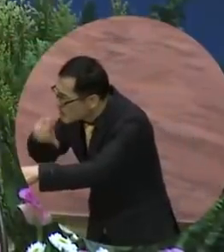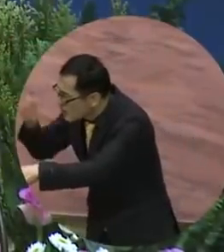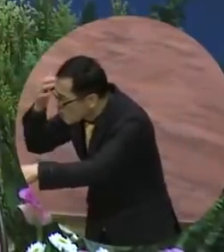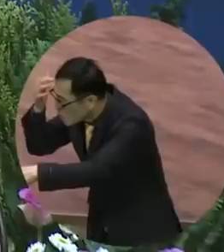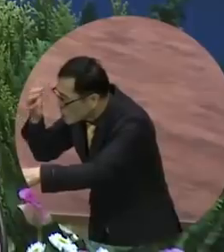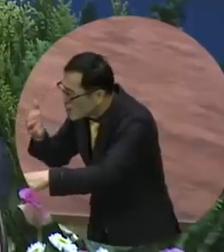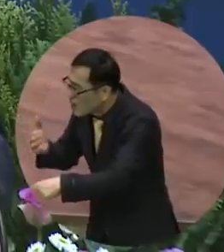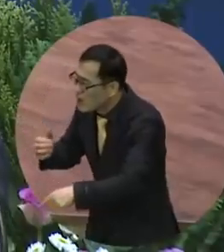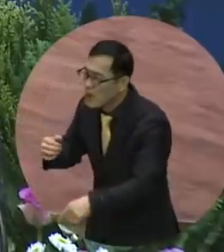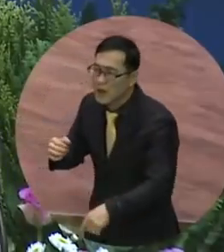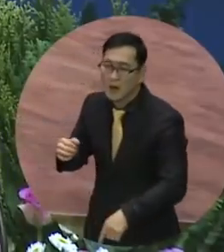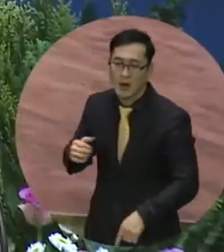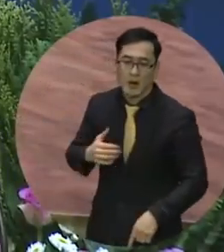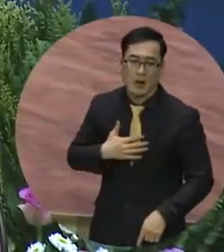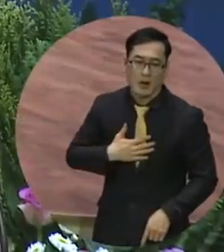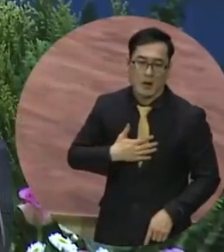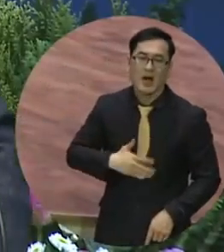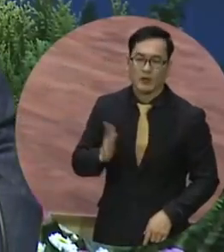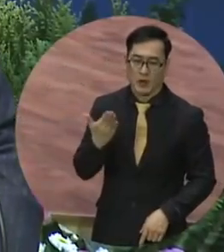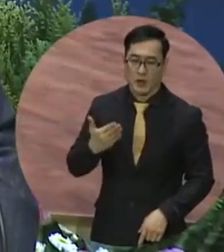한번 대화해 보세요.